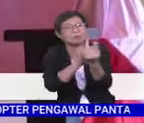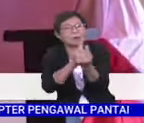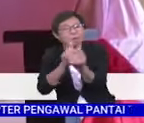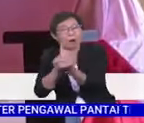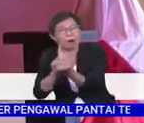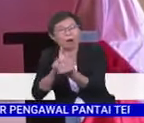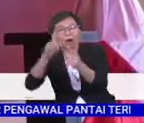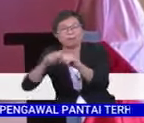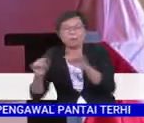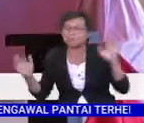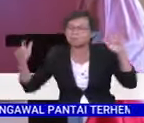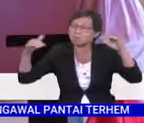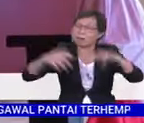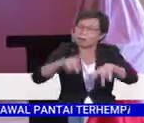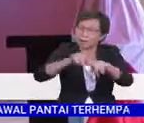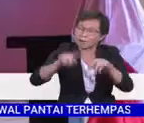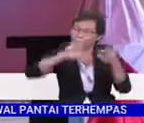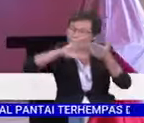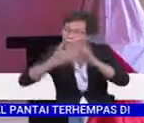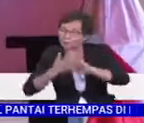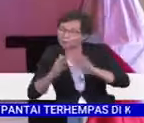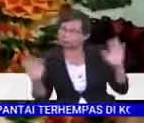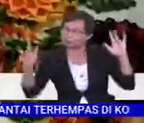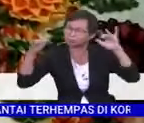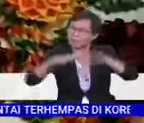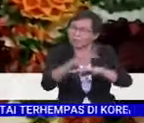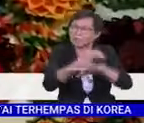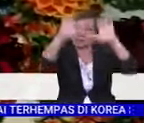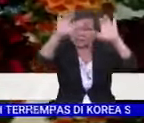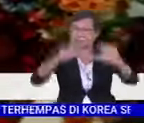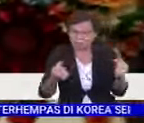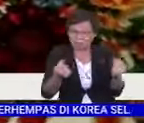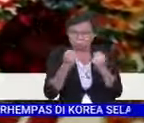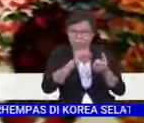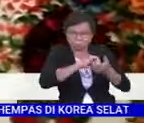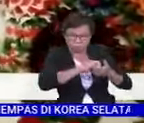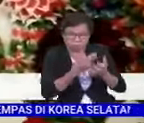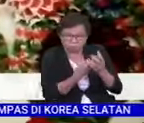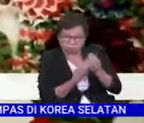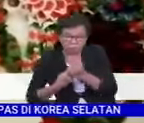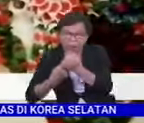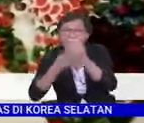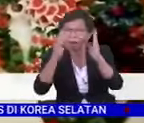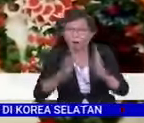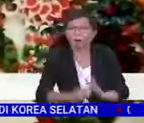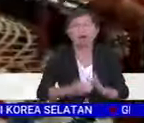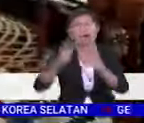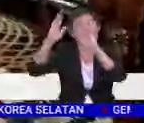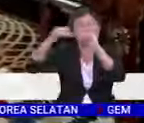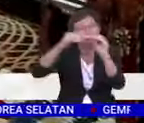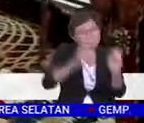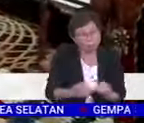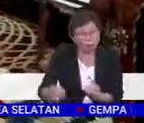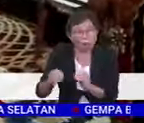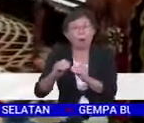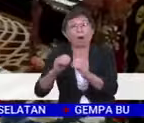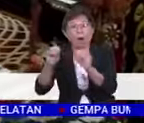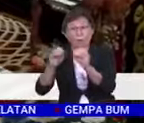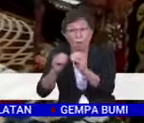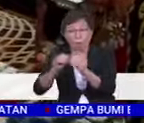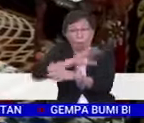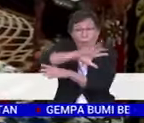masyarakat malah menjadi medium untuk terus memperkukuh perpaduan kaum beliau turut berharap penganjuran yang lebih komprehensif